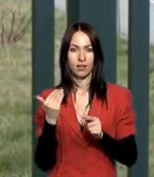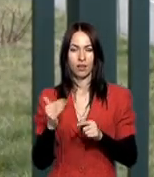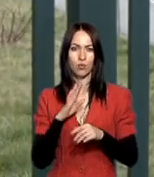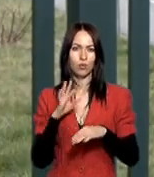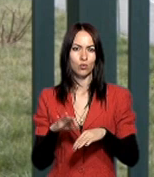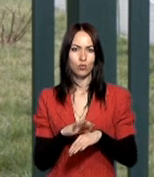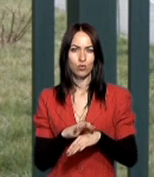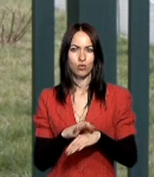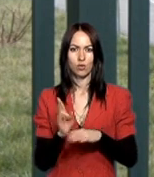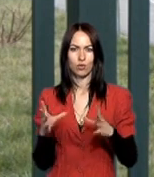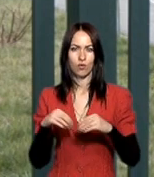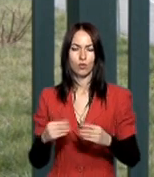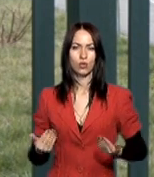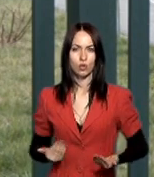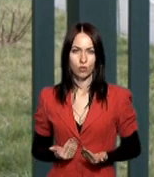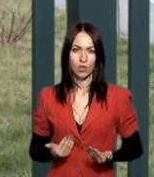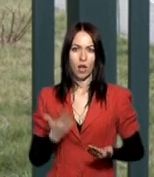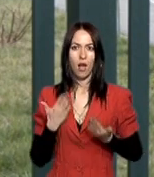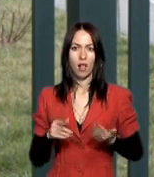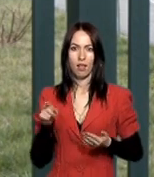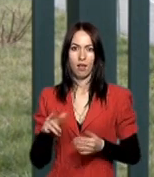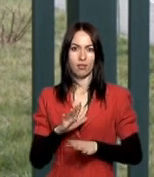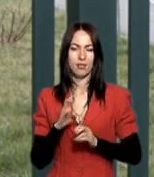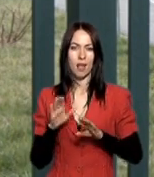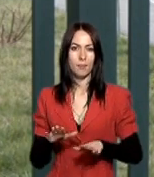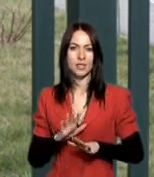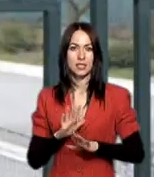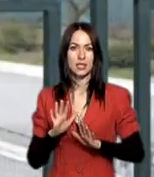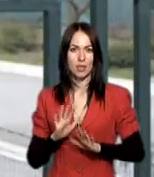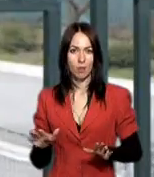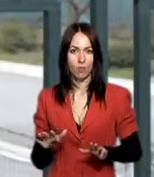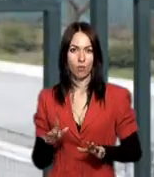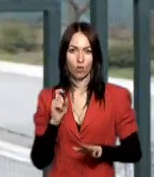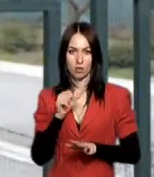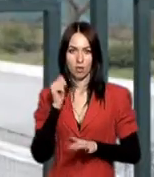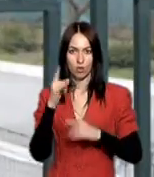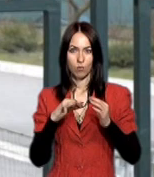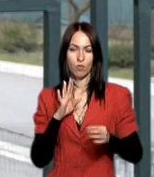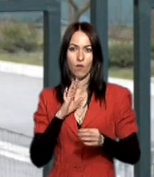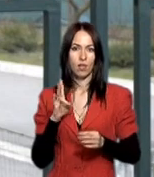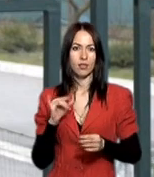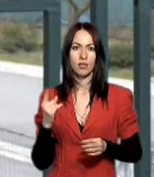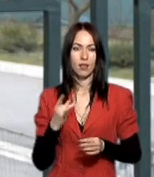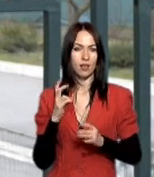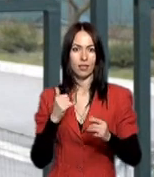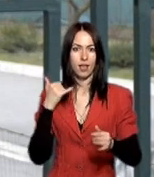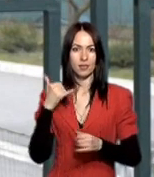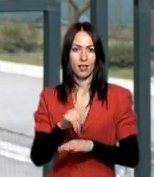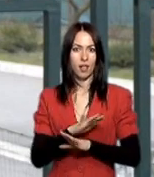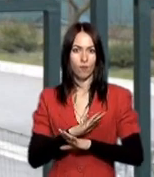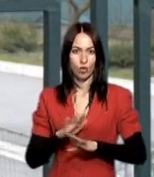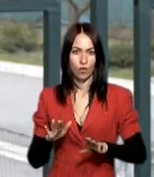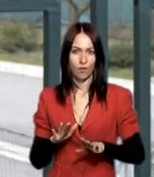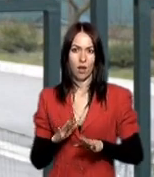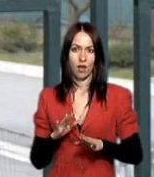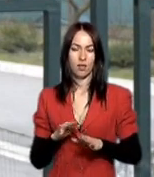дружині, чи співмешканці, але її тоді на місці не було. За минулу добу вона ні разу не